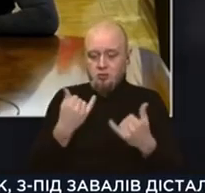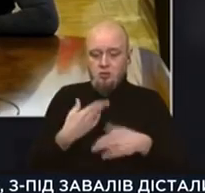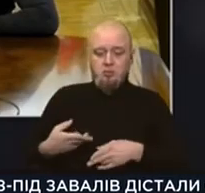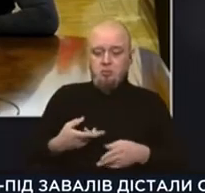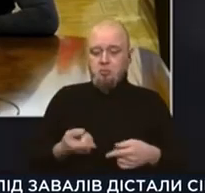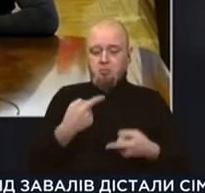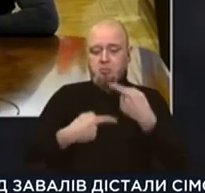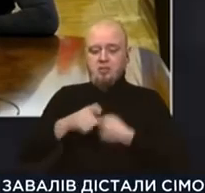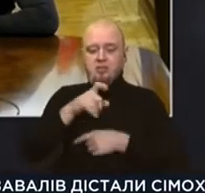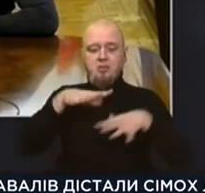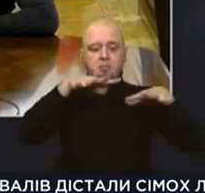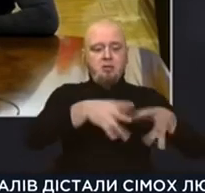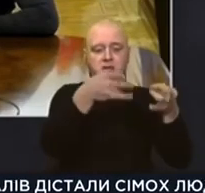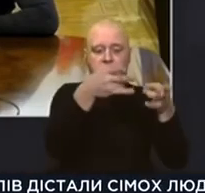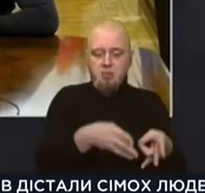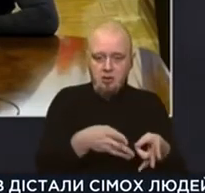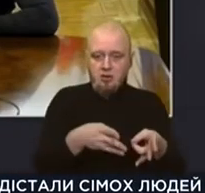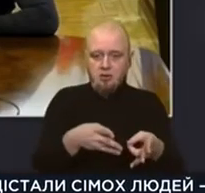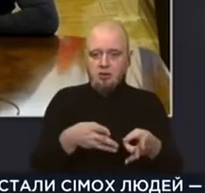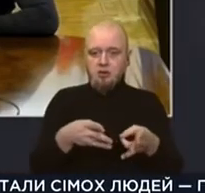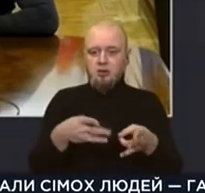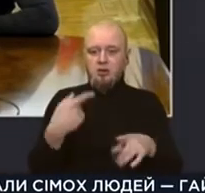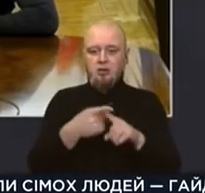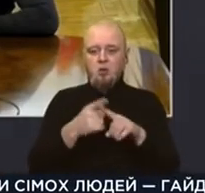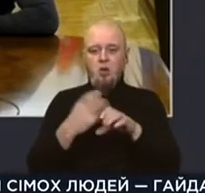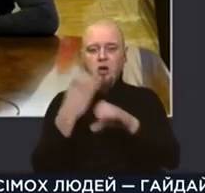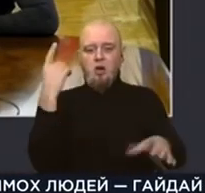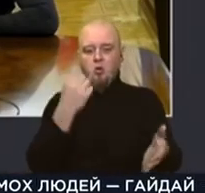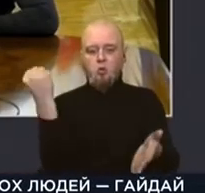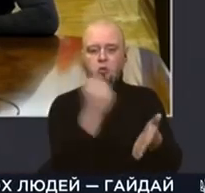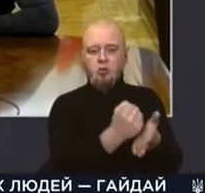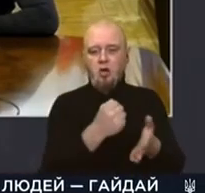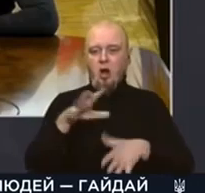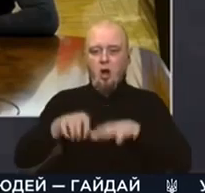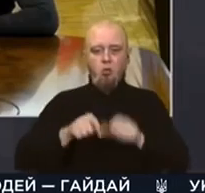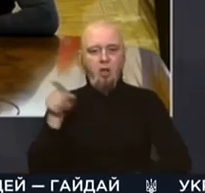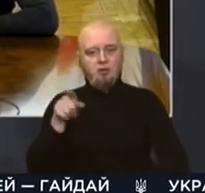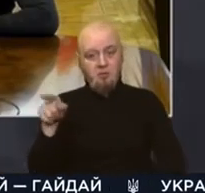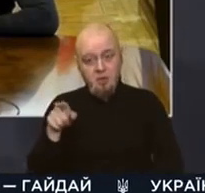з місця подій, нанесення цього ракетного удару окупантами.